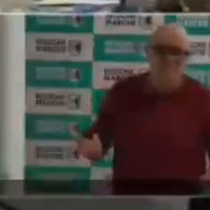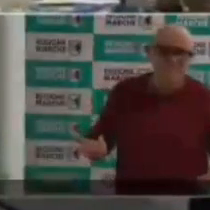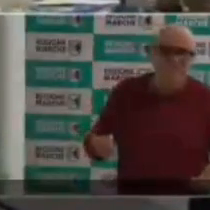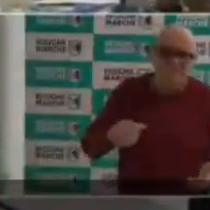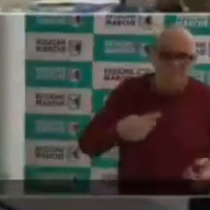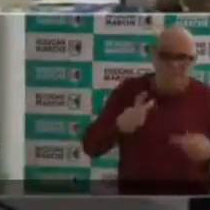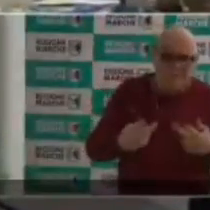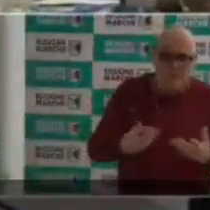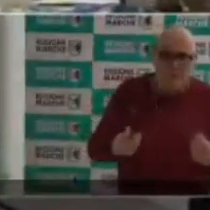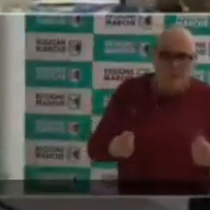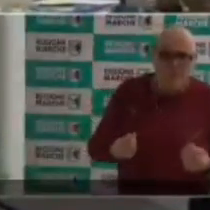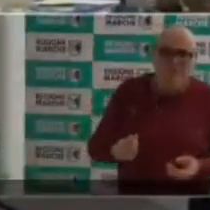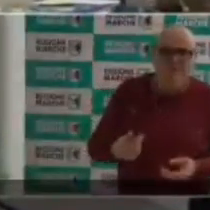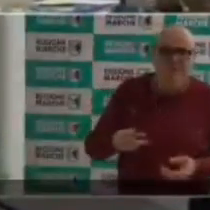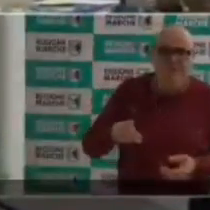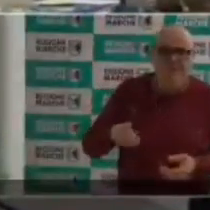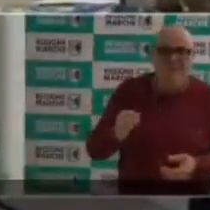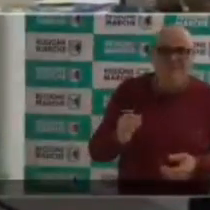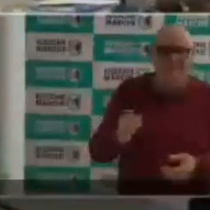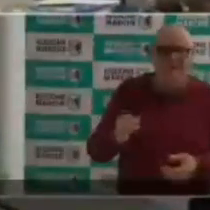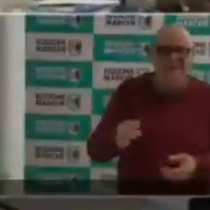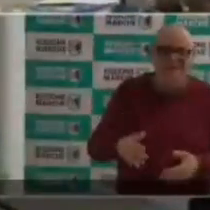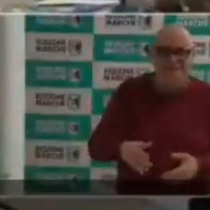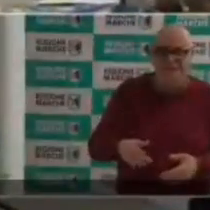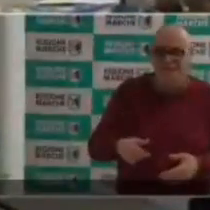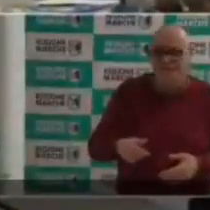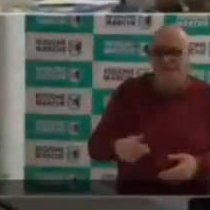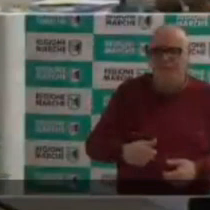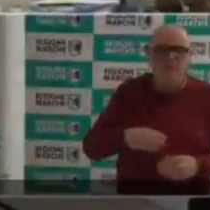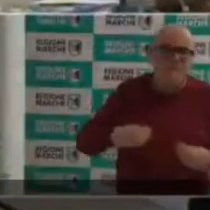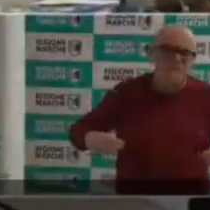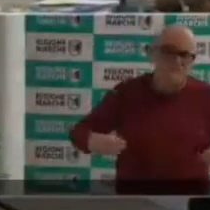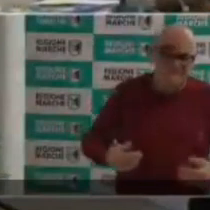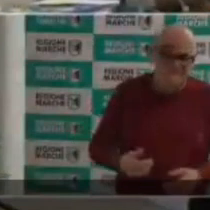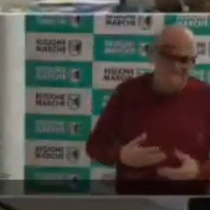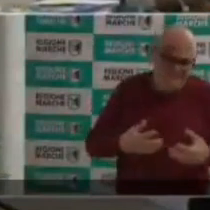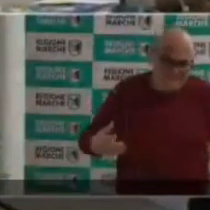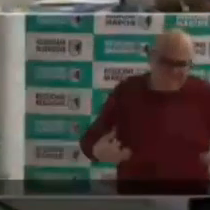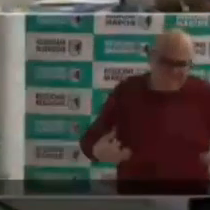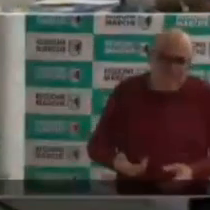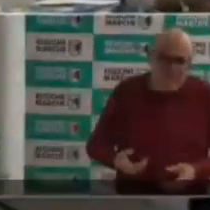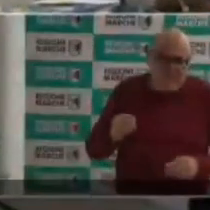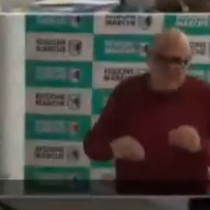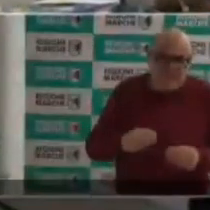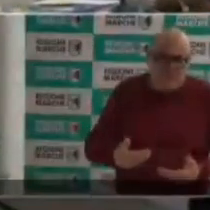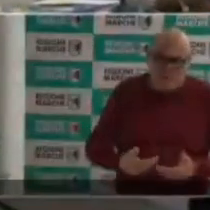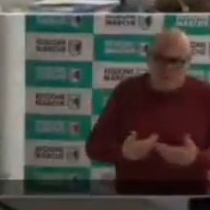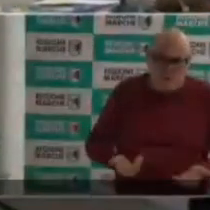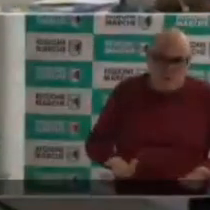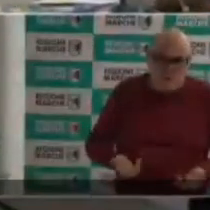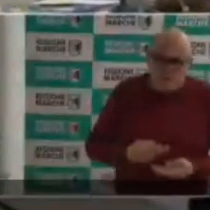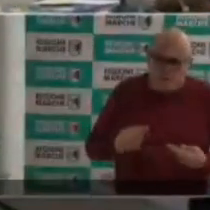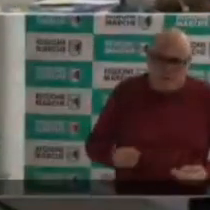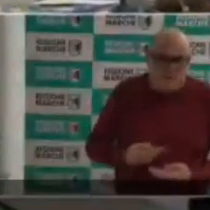aiuto, che invece si sono trovate, diciamo, di punto in bianco, in difficoltà, e hanno trovato nella rete, nei nostri progetti del terzo